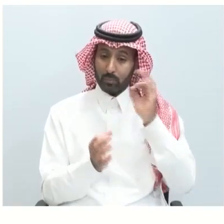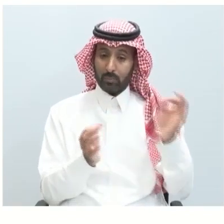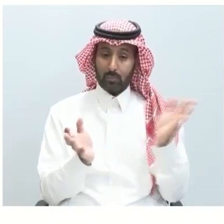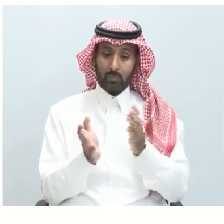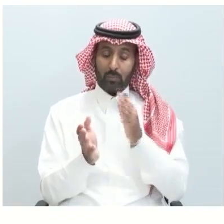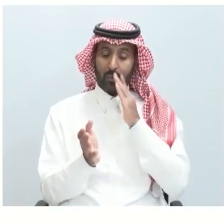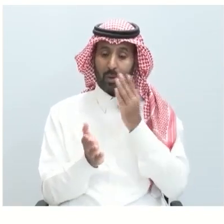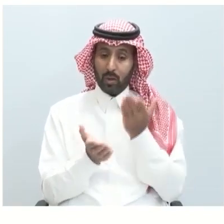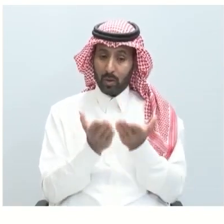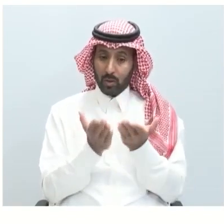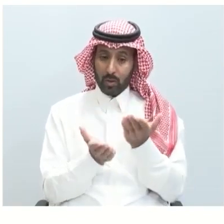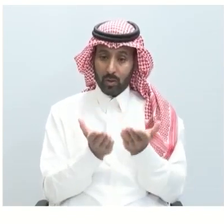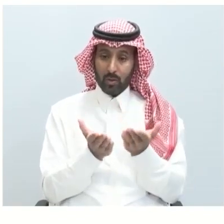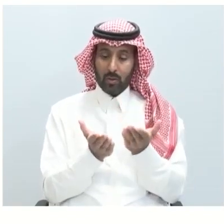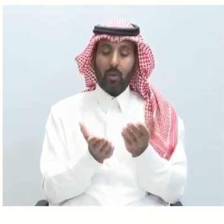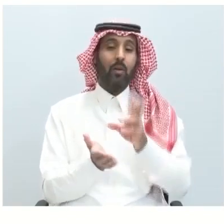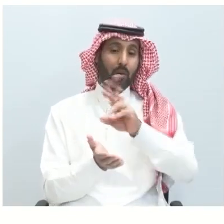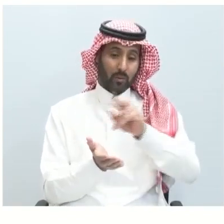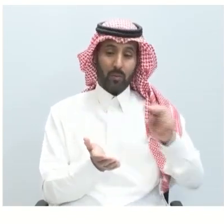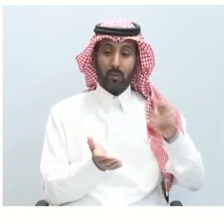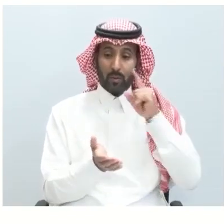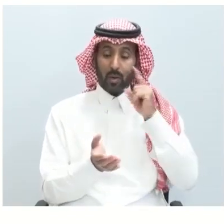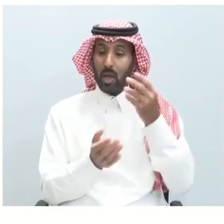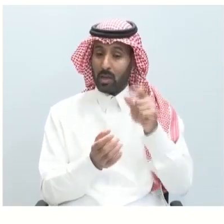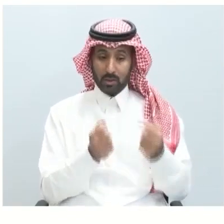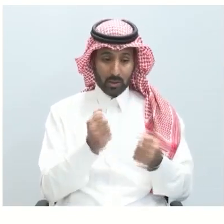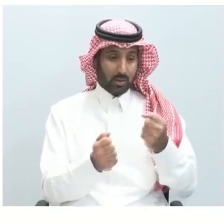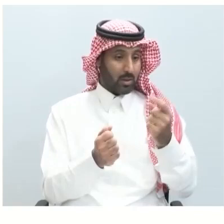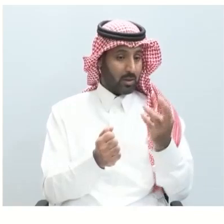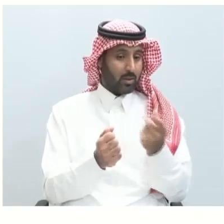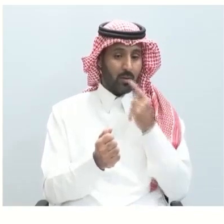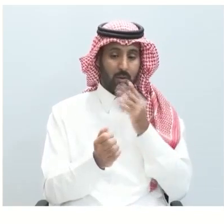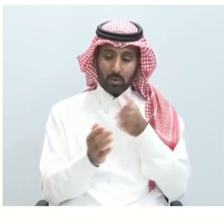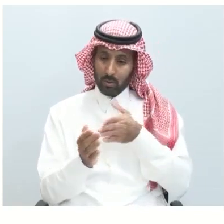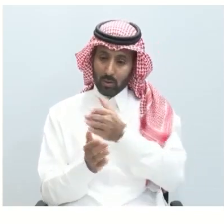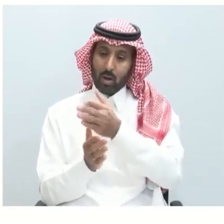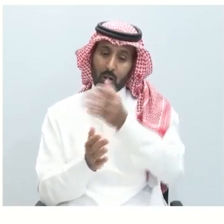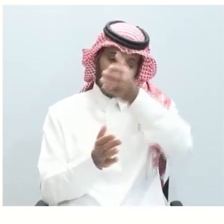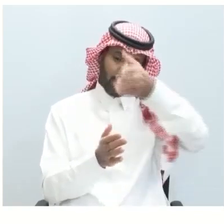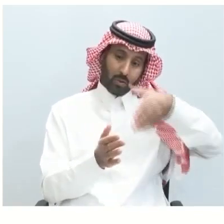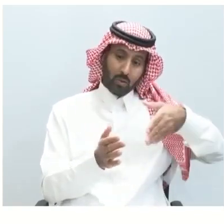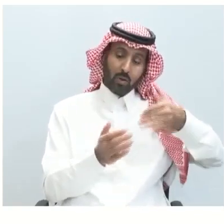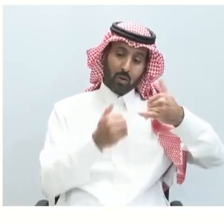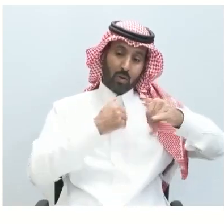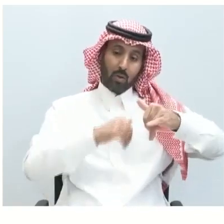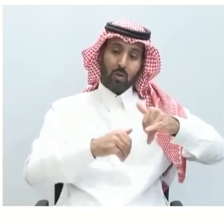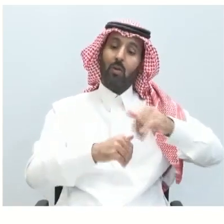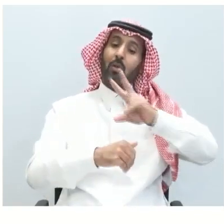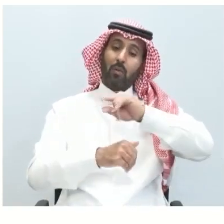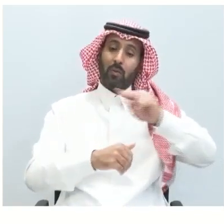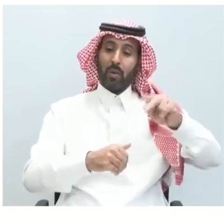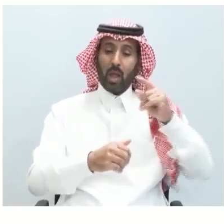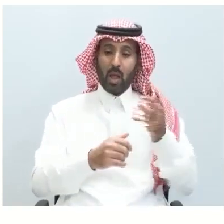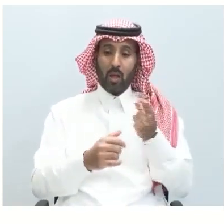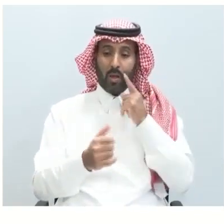الى حاله من الاتزان بحيث يتساوى عدد السيارات العابره العابره للجسر في